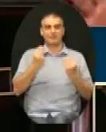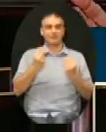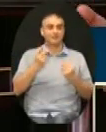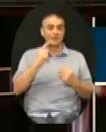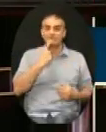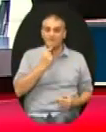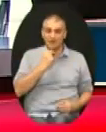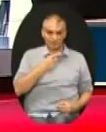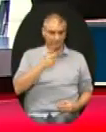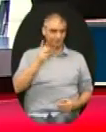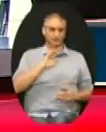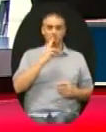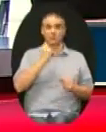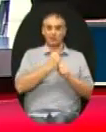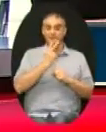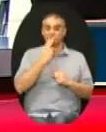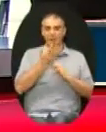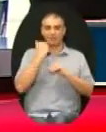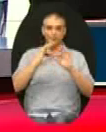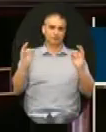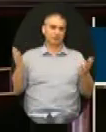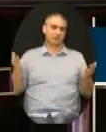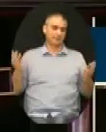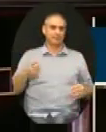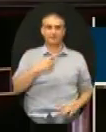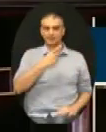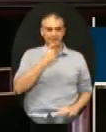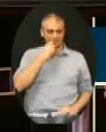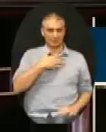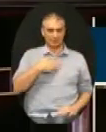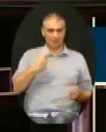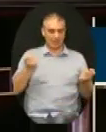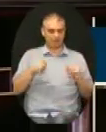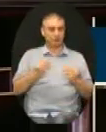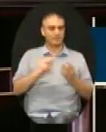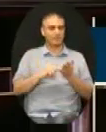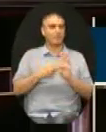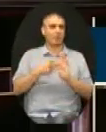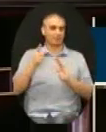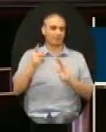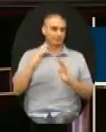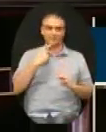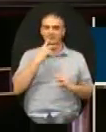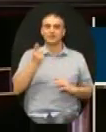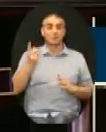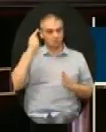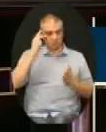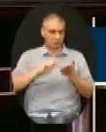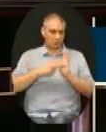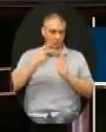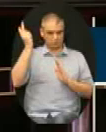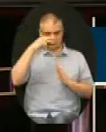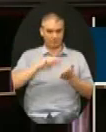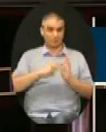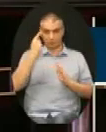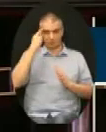העניין, שדרעי פוצץ את הספין עוד לפני שהוא התחיל. וזה העניין, דרעי, כשהוא רוצה לעשות, לסגור דברים, פוליטיקאי, שוב, נגיד עליו מה שרוצים, פוליטיקה הוא יודע לעשות.